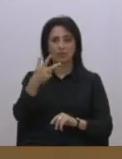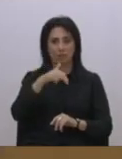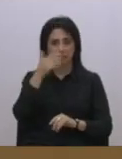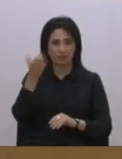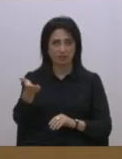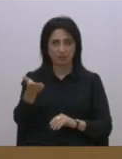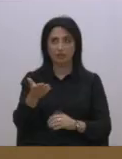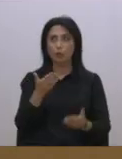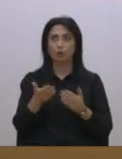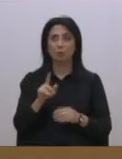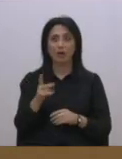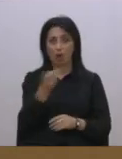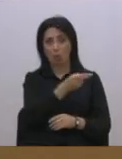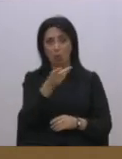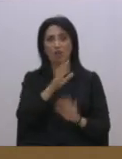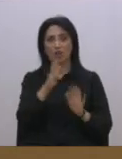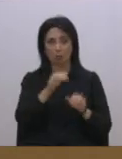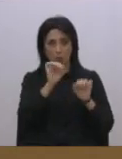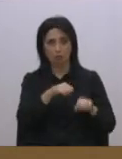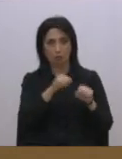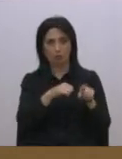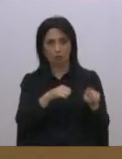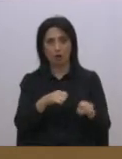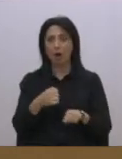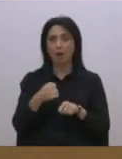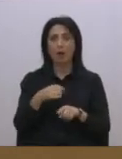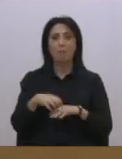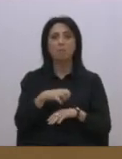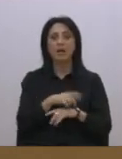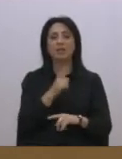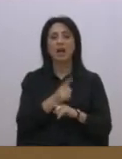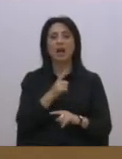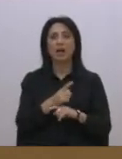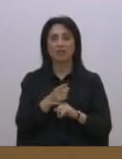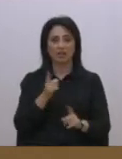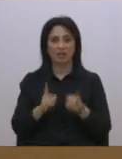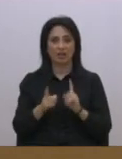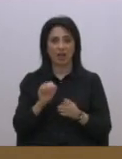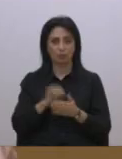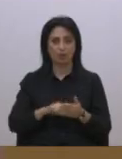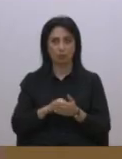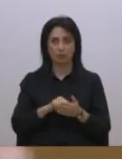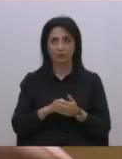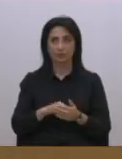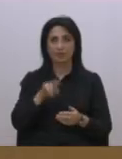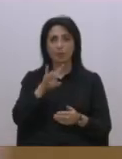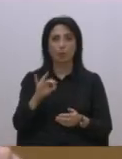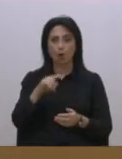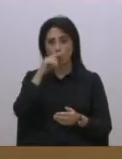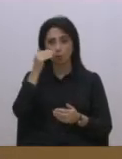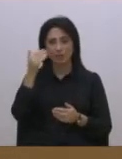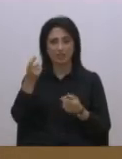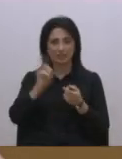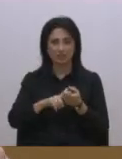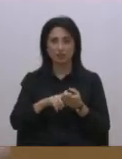წელს. თუმცა რაც ორივე შემთხვევაში მინდა რომ კარგად დაგანახოთ, არის პარტიების აკრძალვის რეალური საფუძველი. პრორუსულობა ან